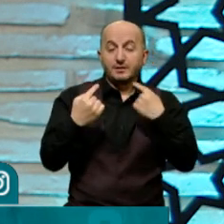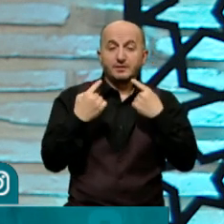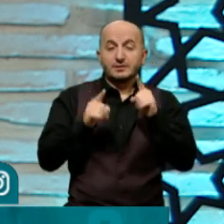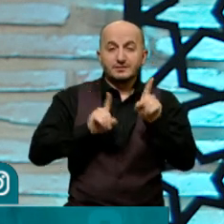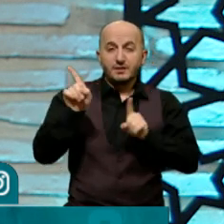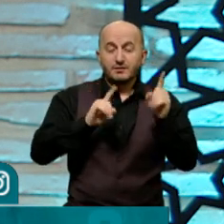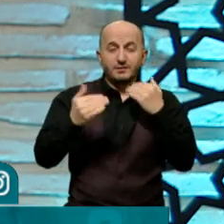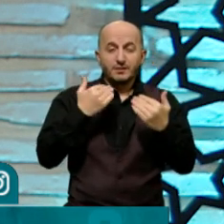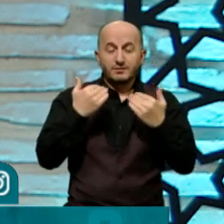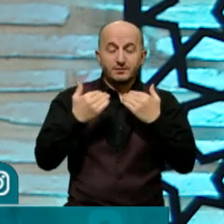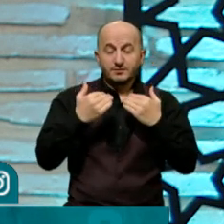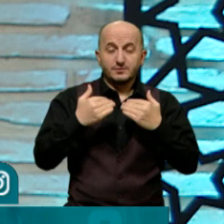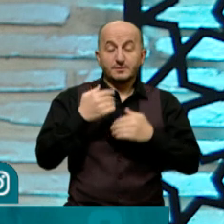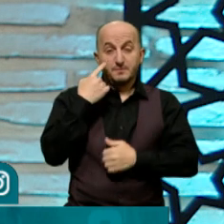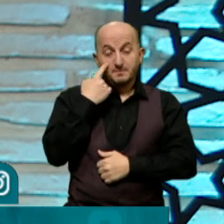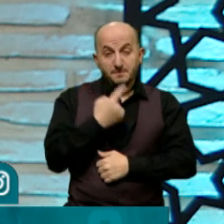var.